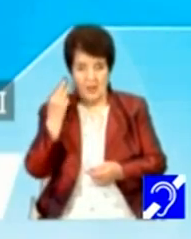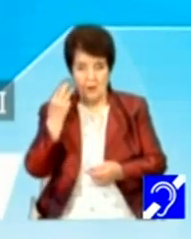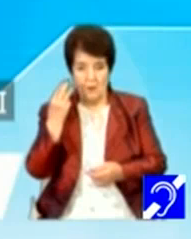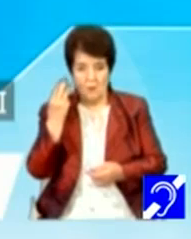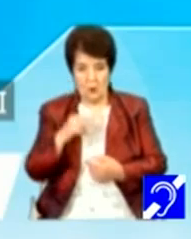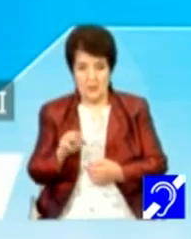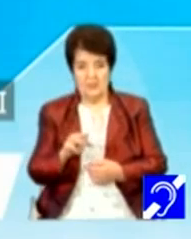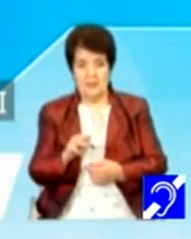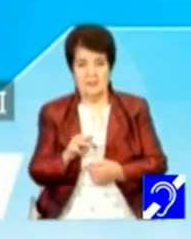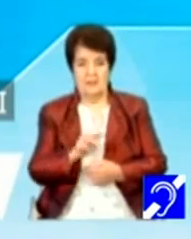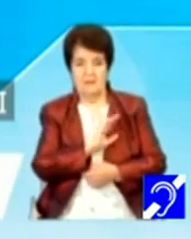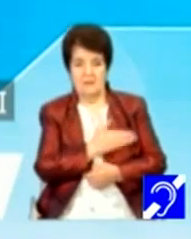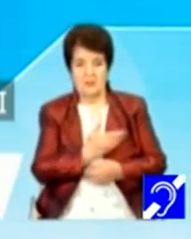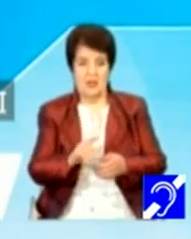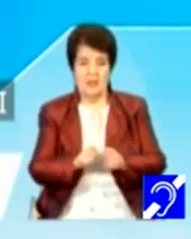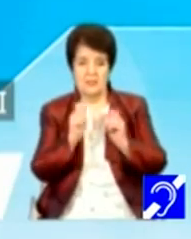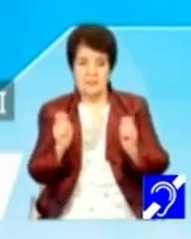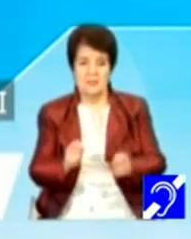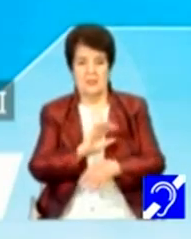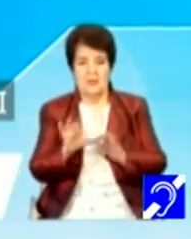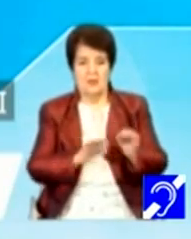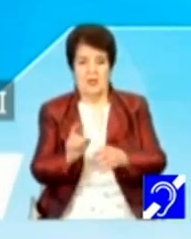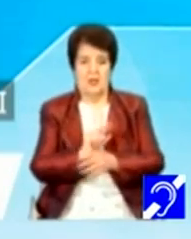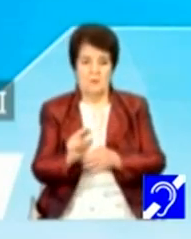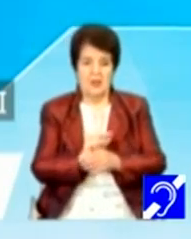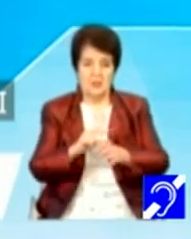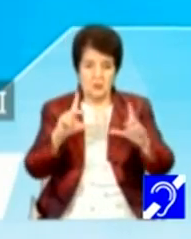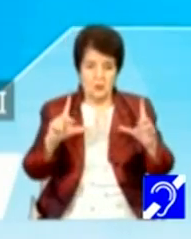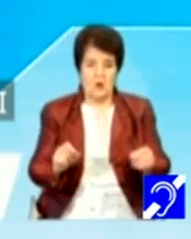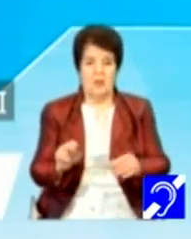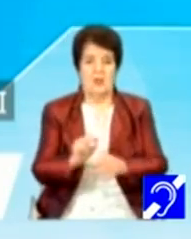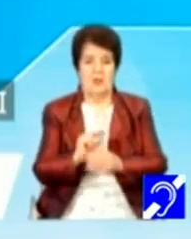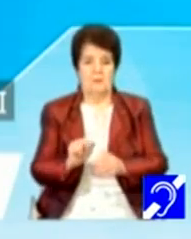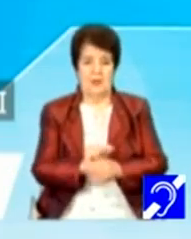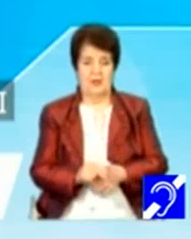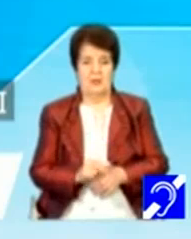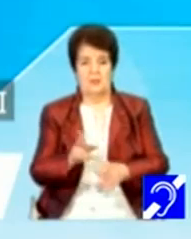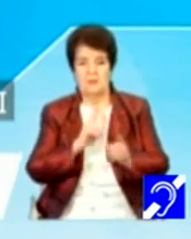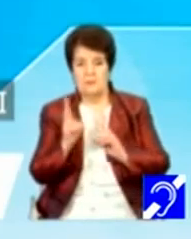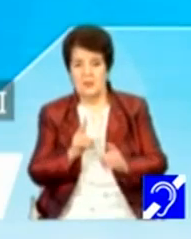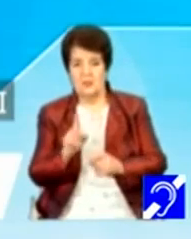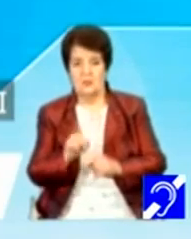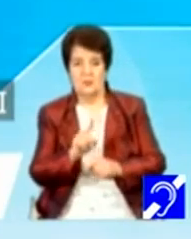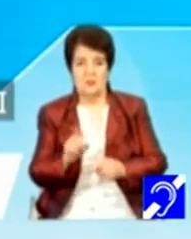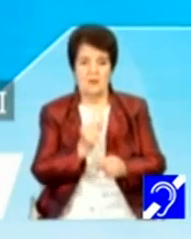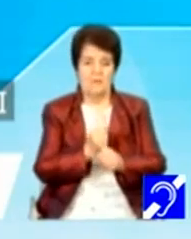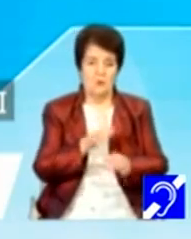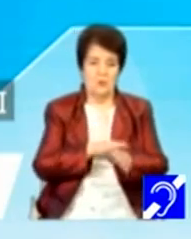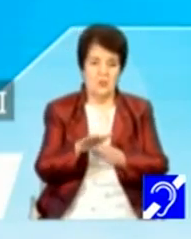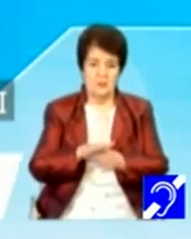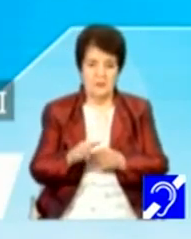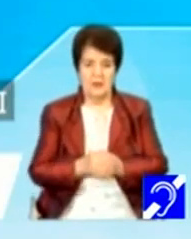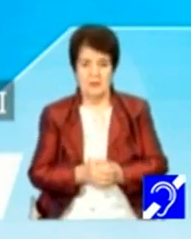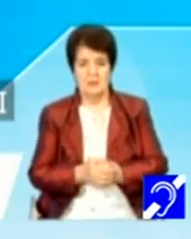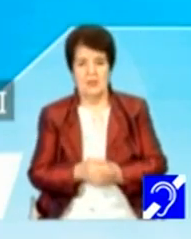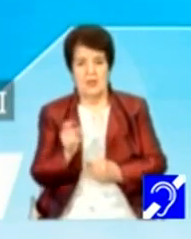Am descris proiecte, am scris de reparat o școală, de scris petiții, plângeri, sesizări și judecăți am făcut, de